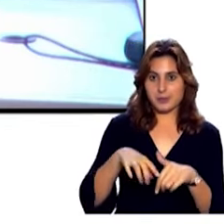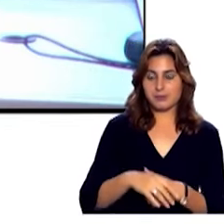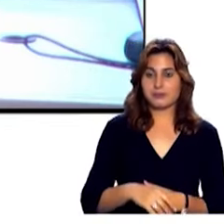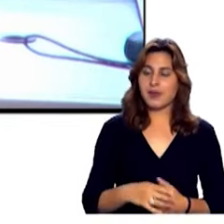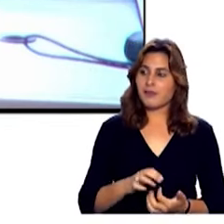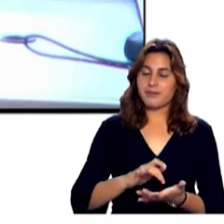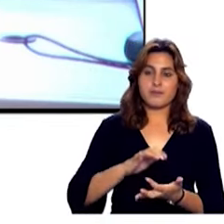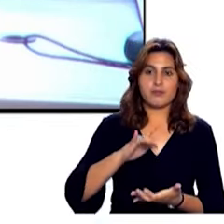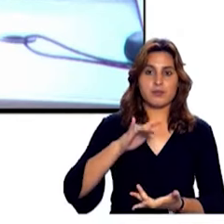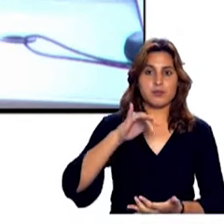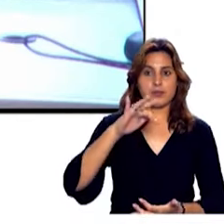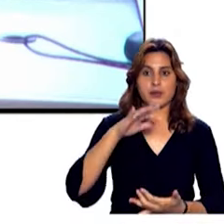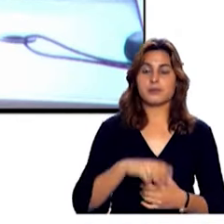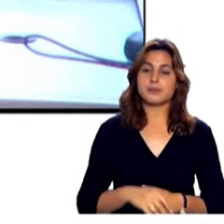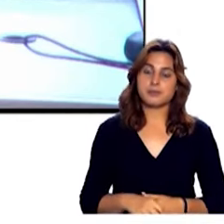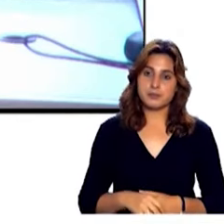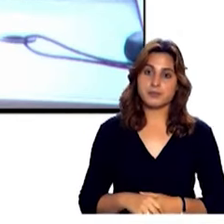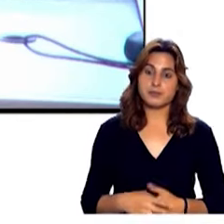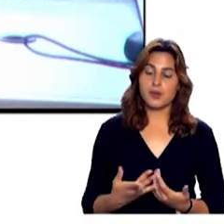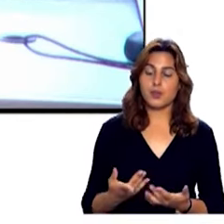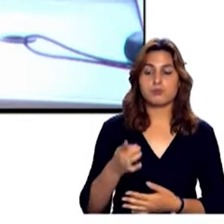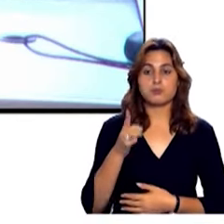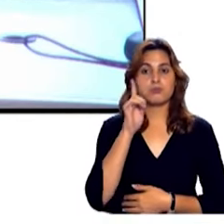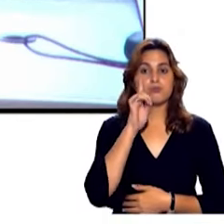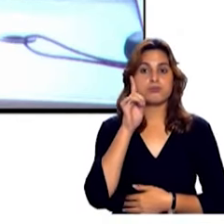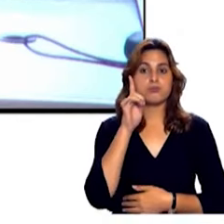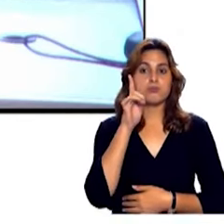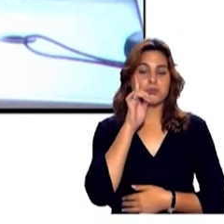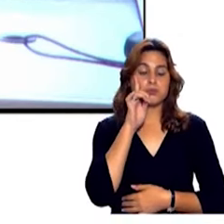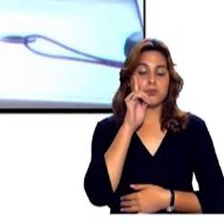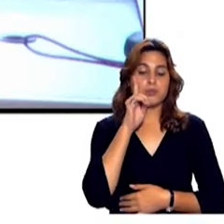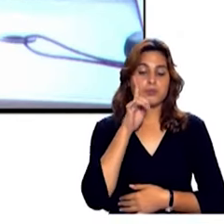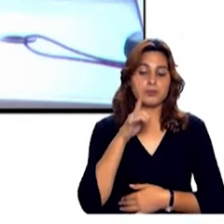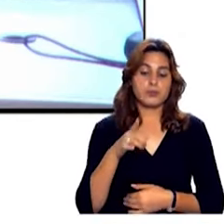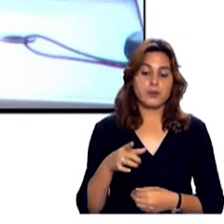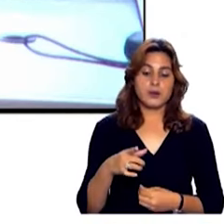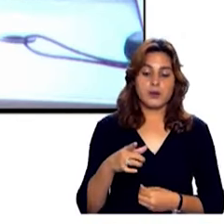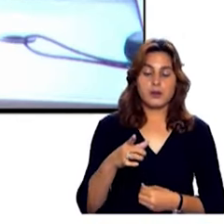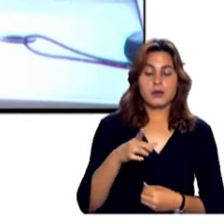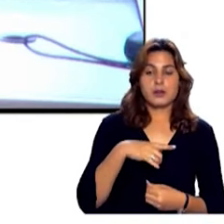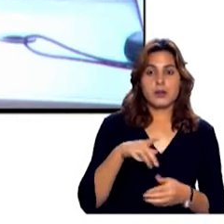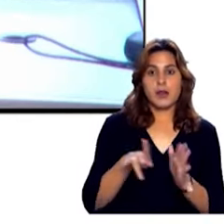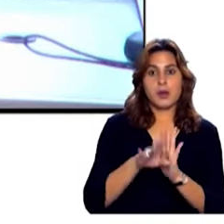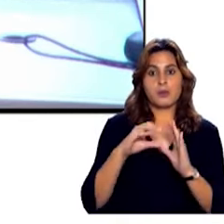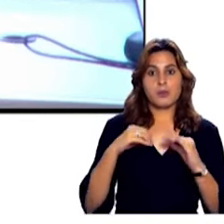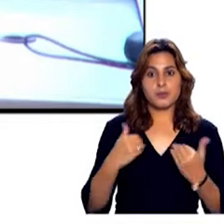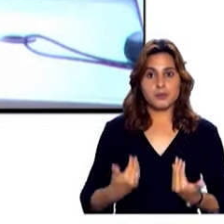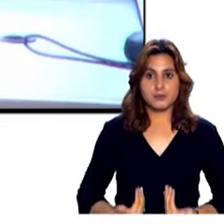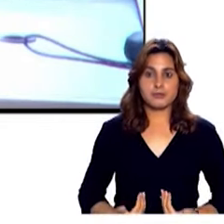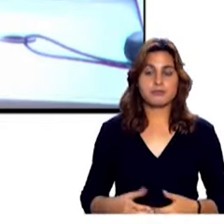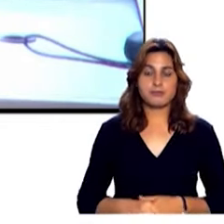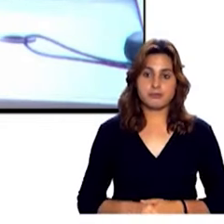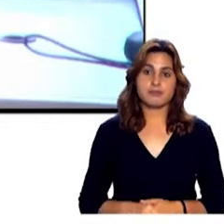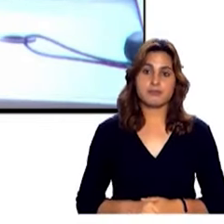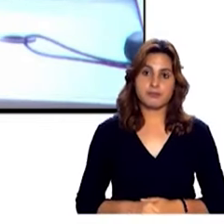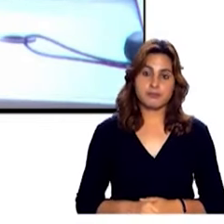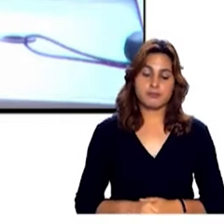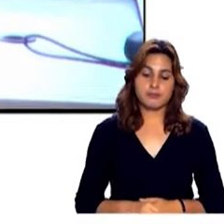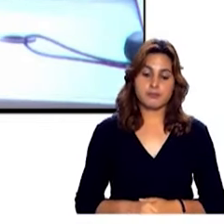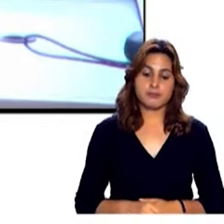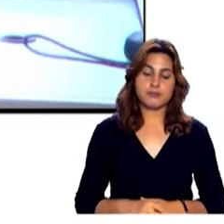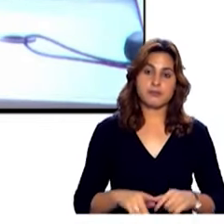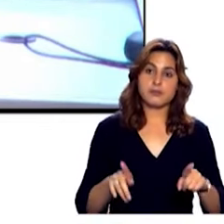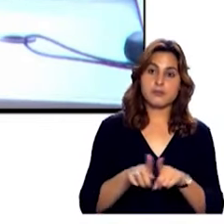quotidien courant de la part des citoyens ce qui n'est pas une mauvaise chose parce qu'il faut Souvenir que le recours au